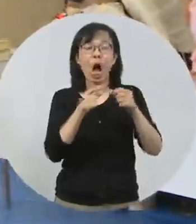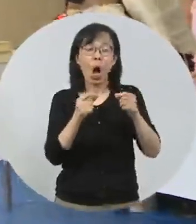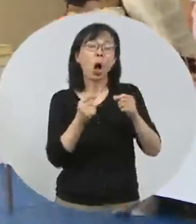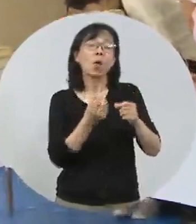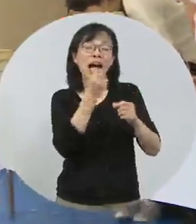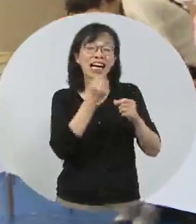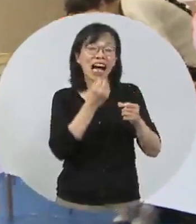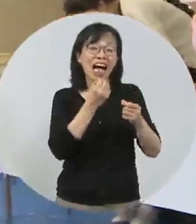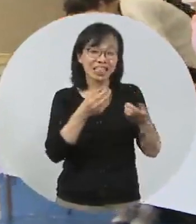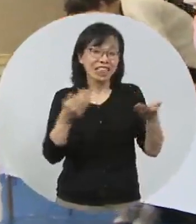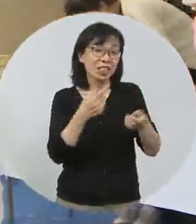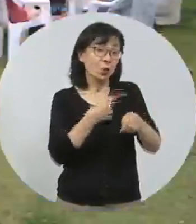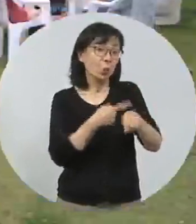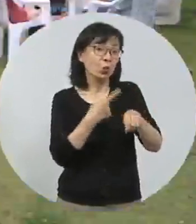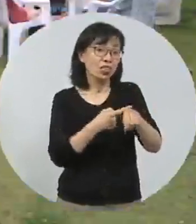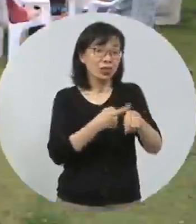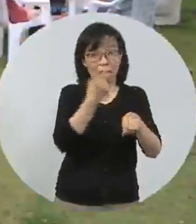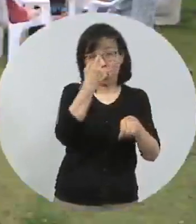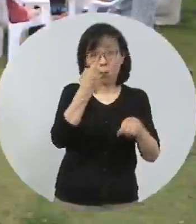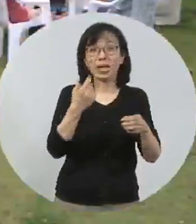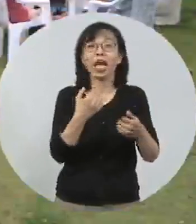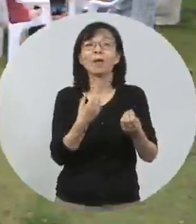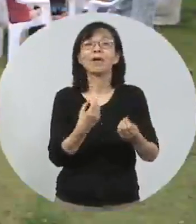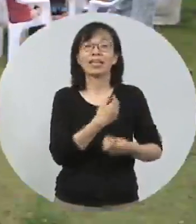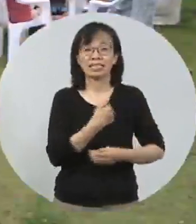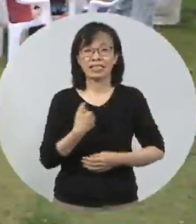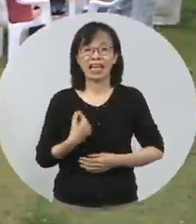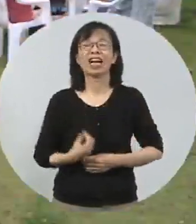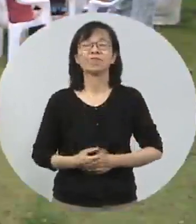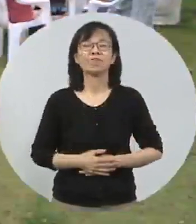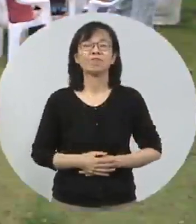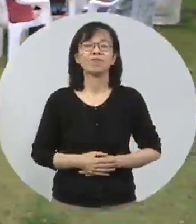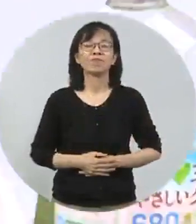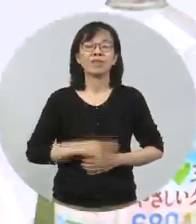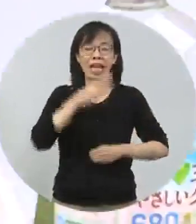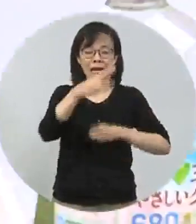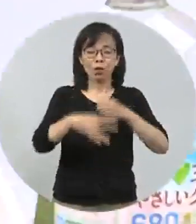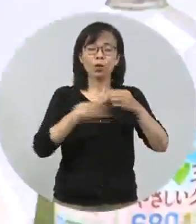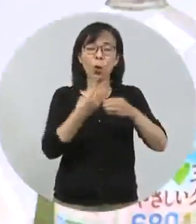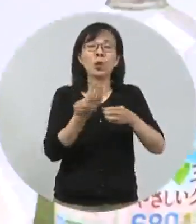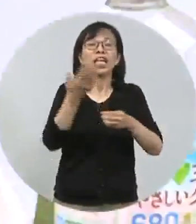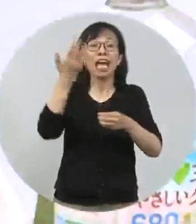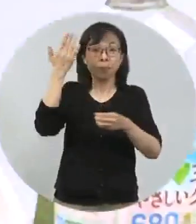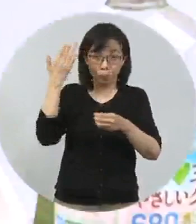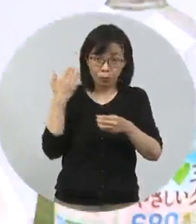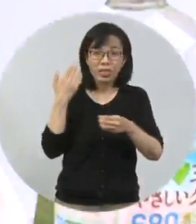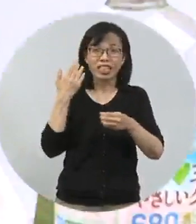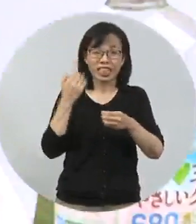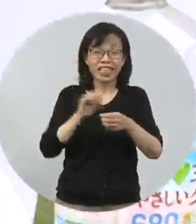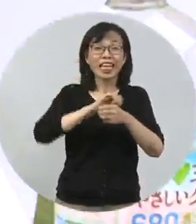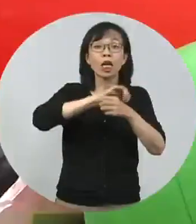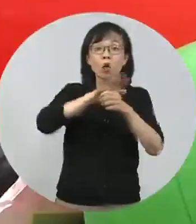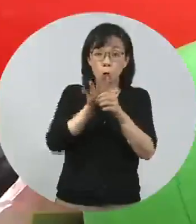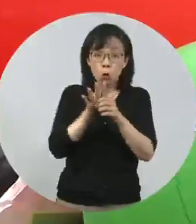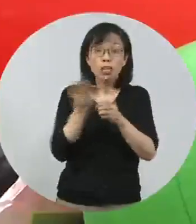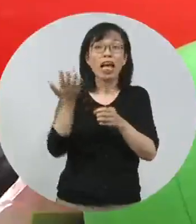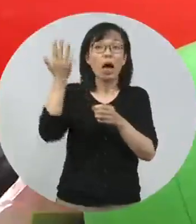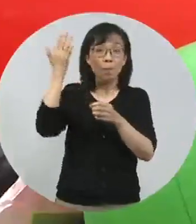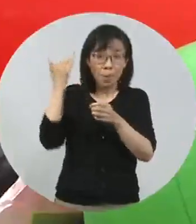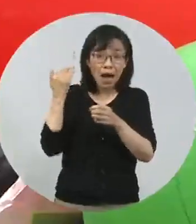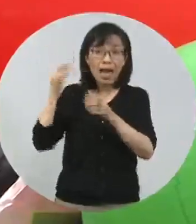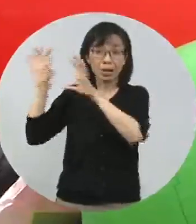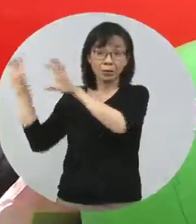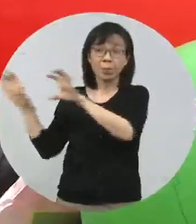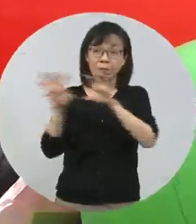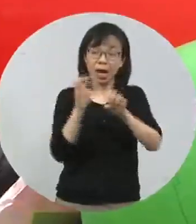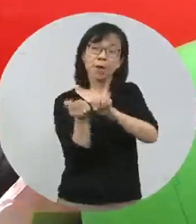を学ぶこともできました。4年ぶりにコロナ禍前の開催規模に復活した藤沢産業